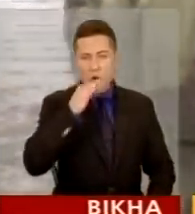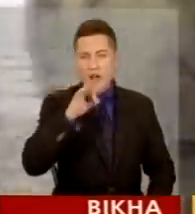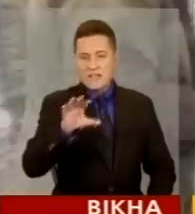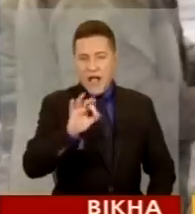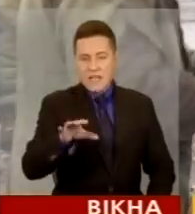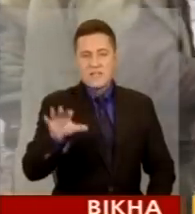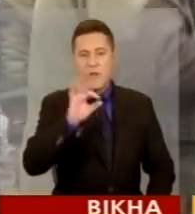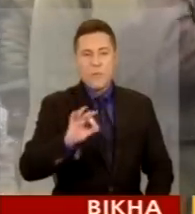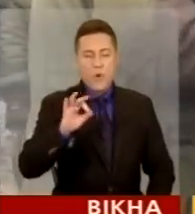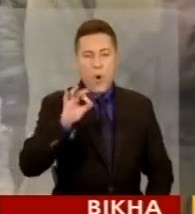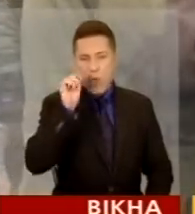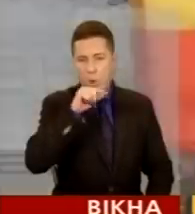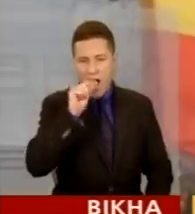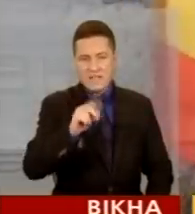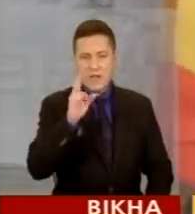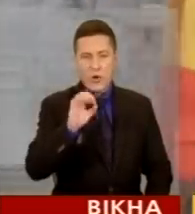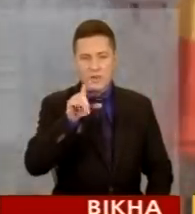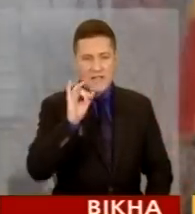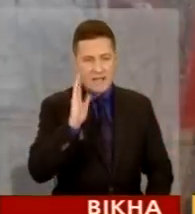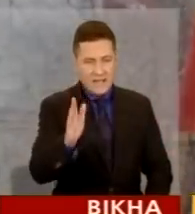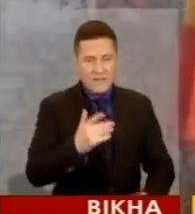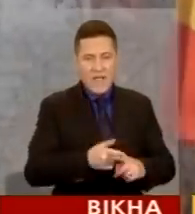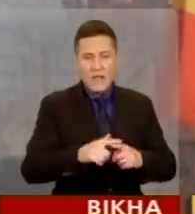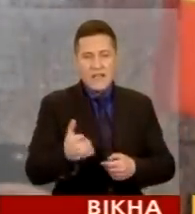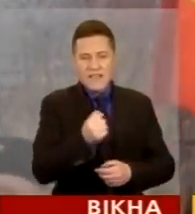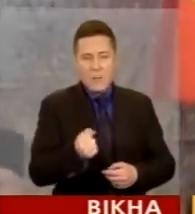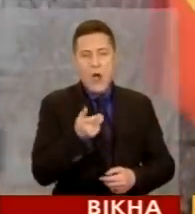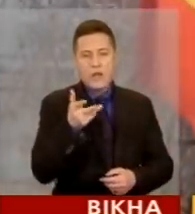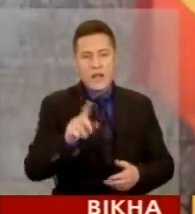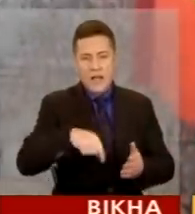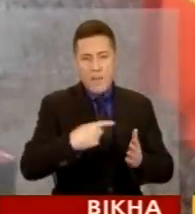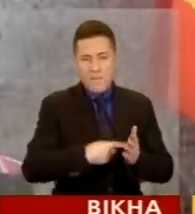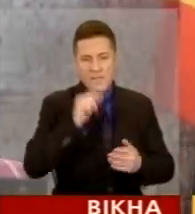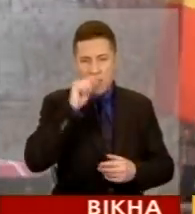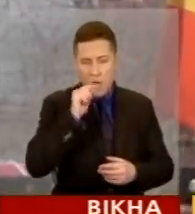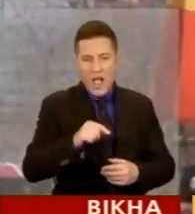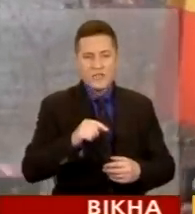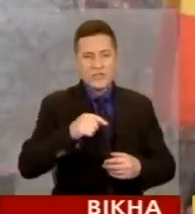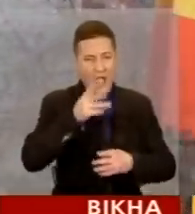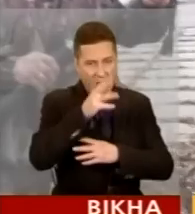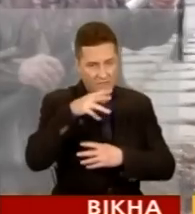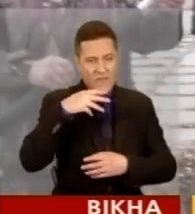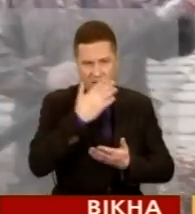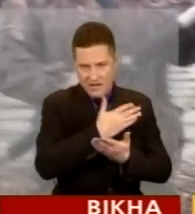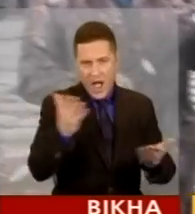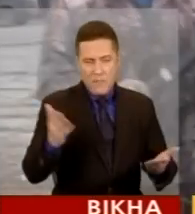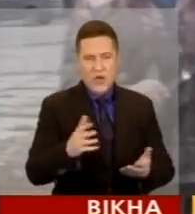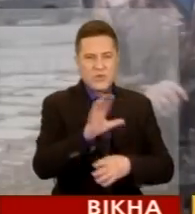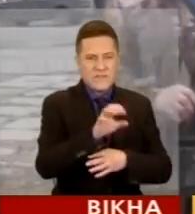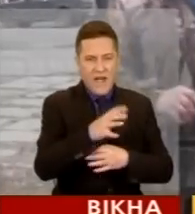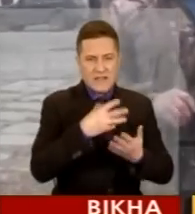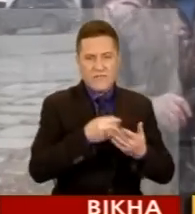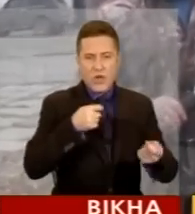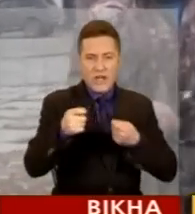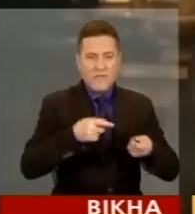які тримають декілька місць на Луганщині, і вони вже на камеру сварять своїх керівників, погрожують їм. А сьогодні